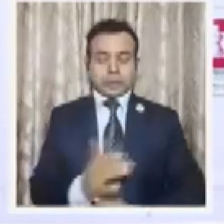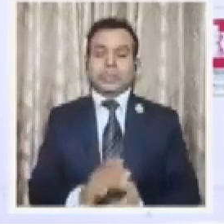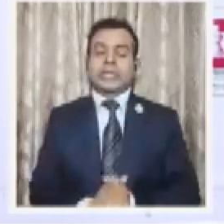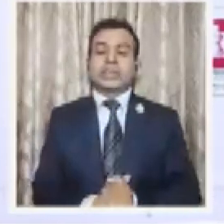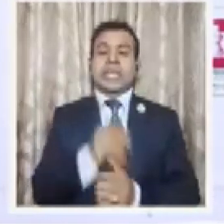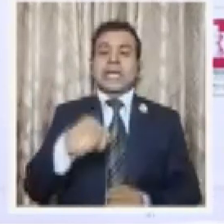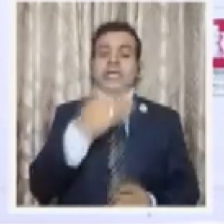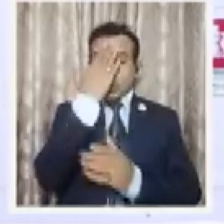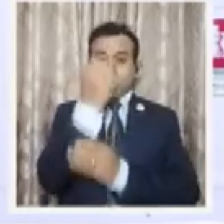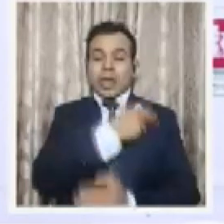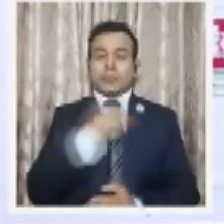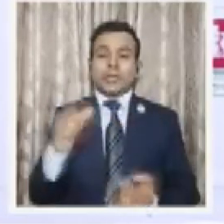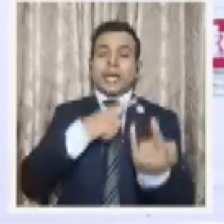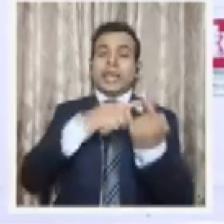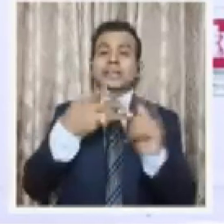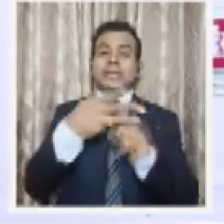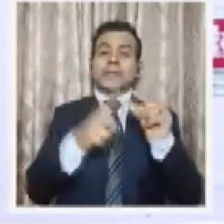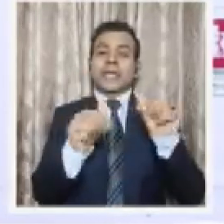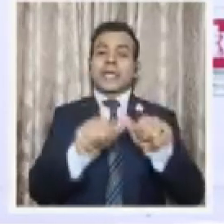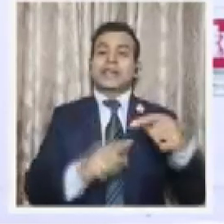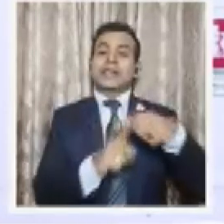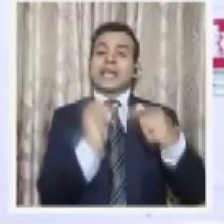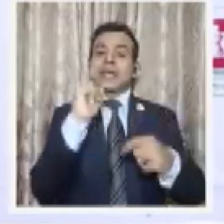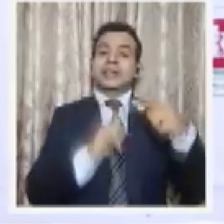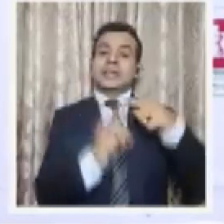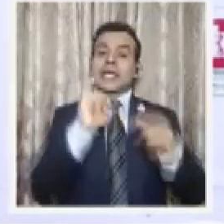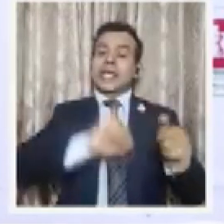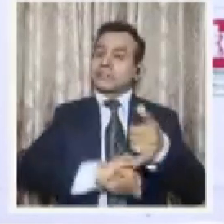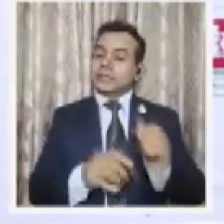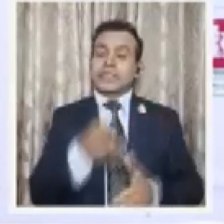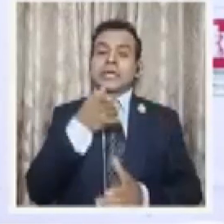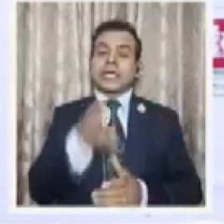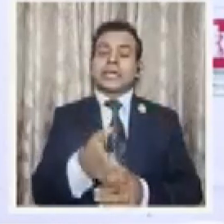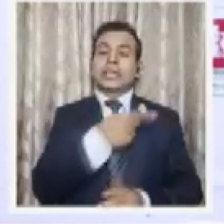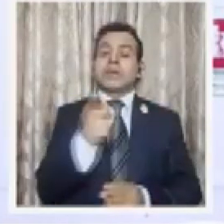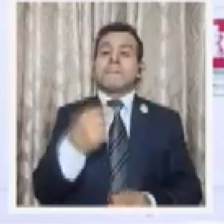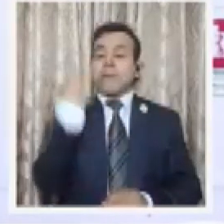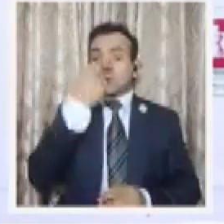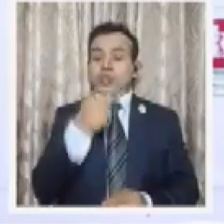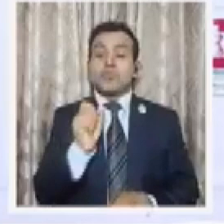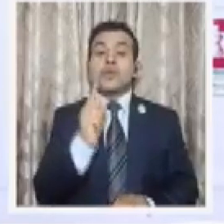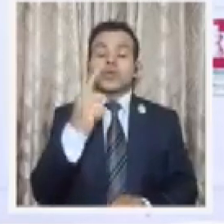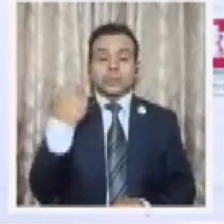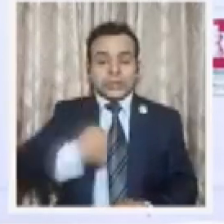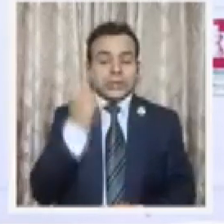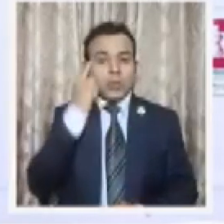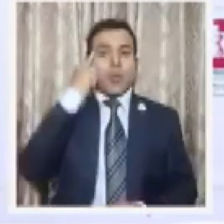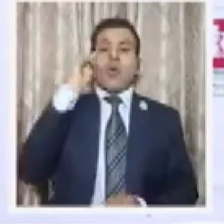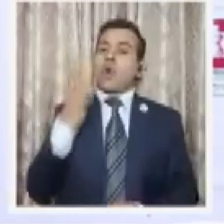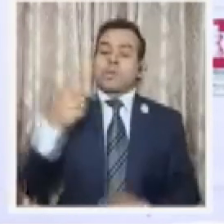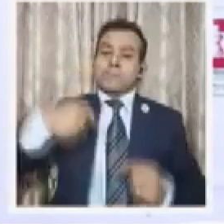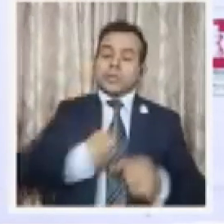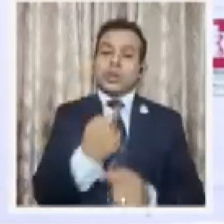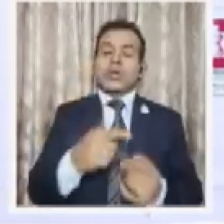হয়ে মৃত্যুবরণ করেন। অথচ হেপাটাইটিস আক্রান্ত রোগীদের 10 জনের 9 জনই জানেন না তারা এই ভাইরাসে আক্রান্ত।